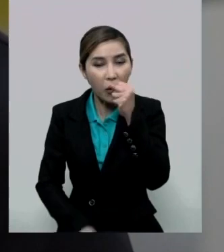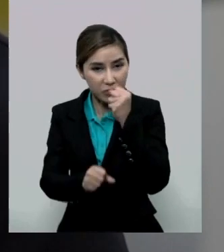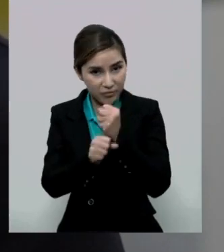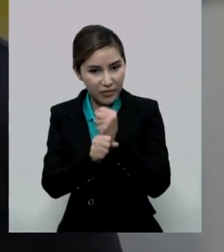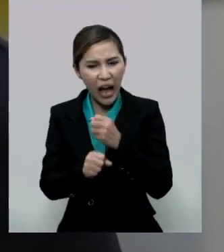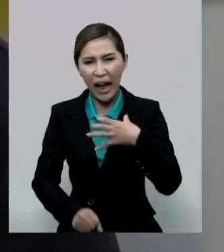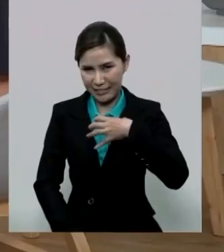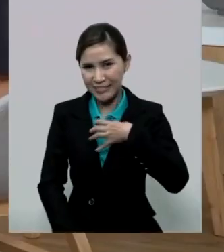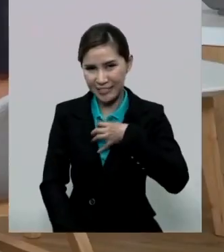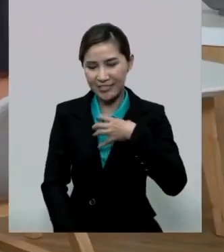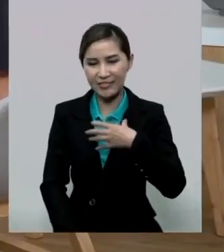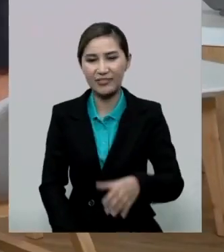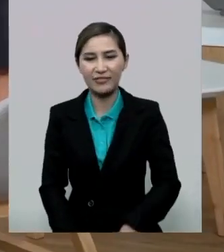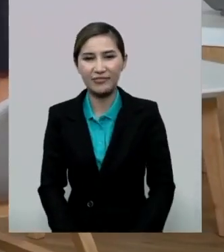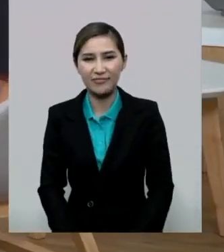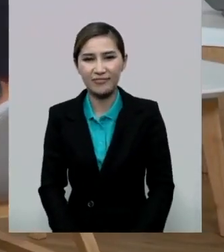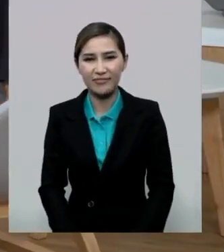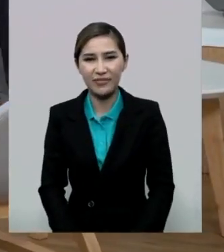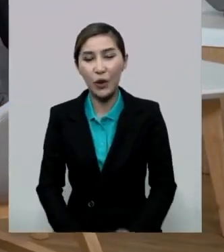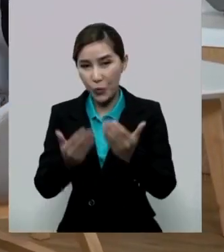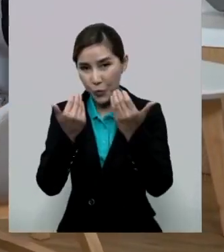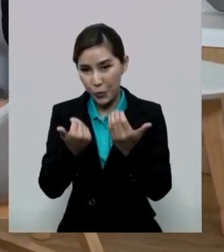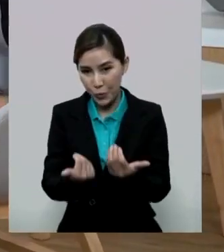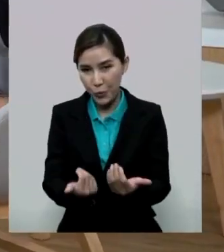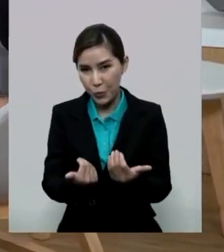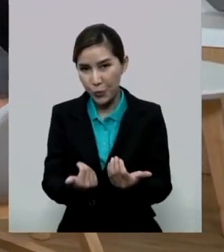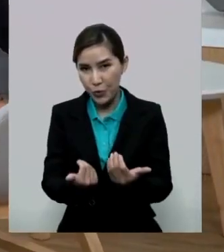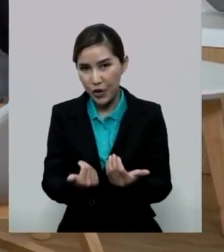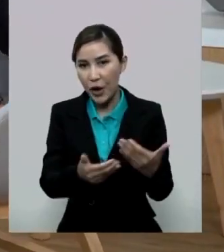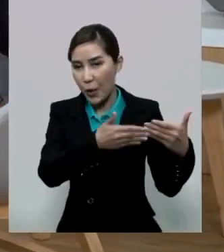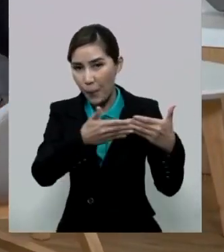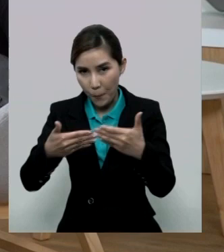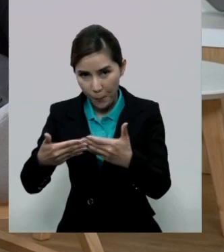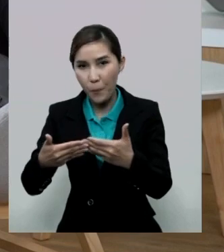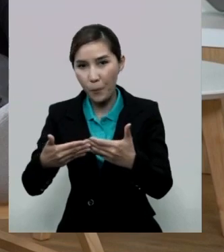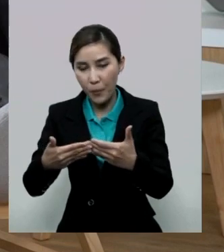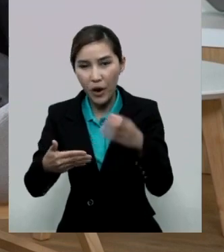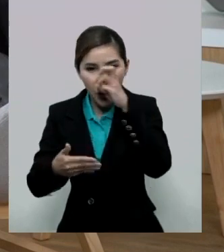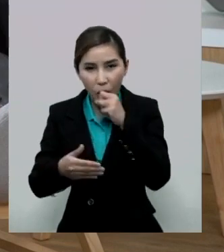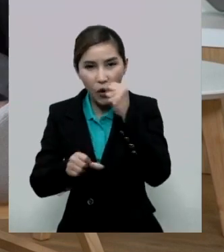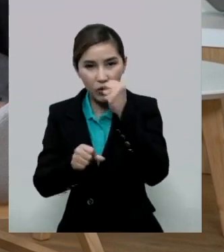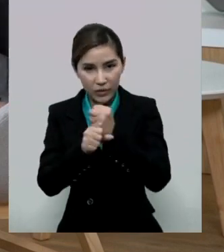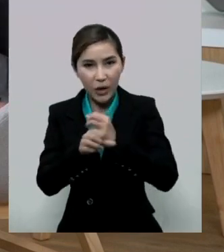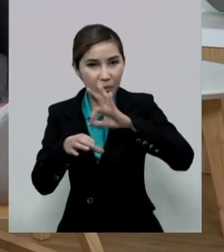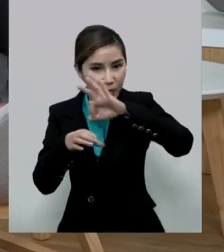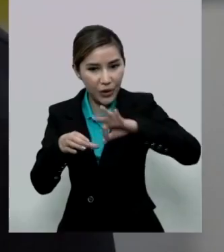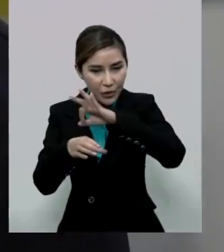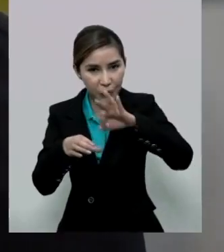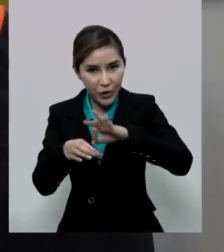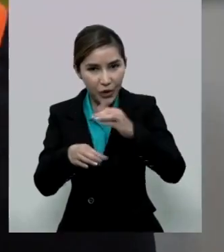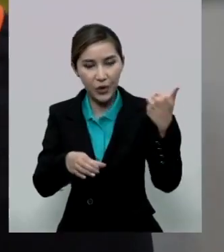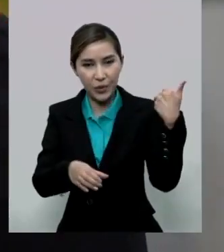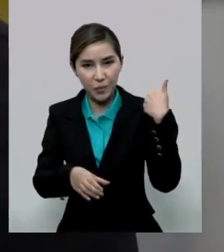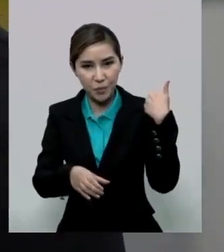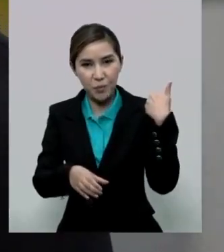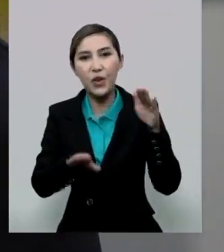องเข้าไปทำดูบ้างไหมคะ อยากเลยค ่ ะ งั้นเดี๋ยววันนี้เดี๋ยวเราจะพาทันเข้าไปลองทำกาแฟดูโดย